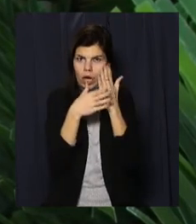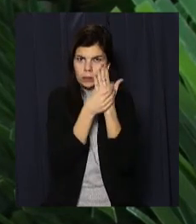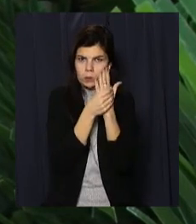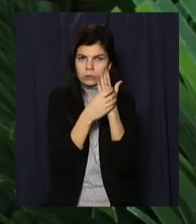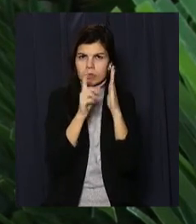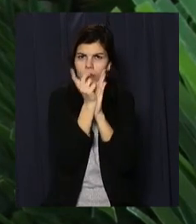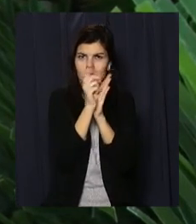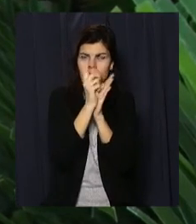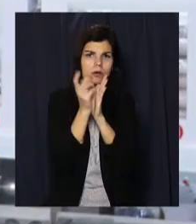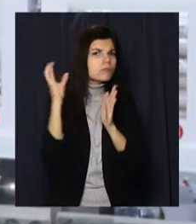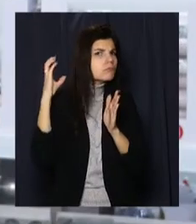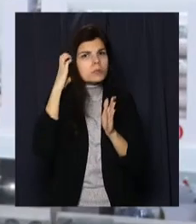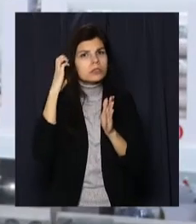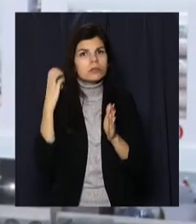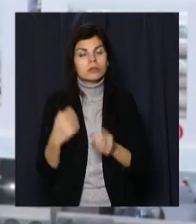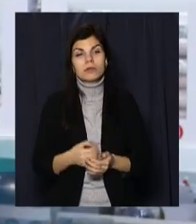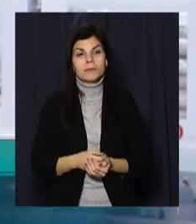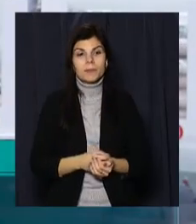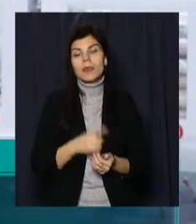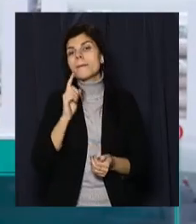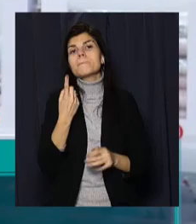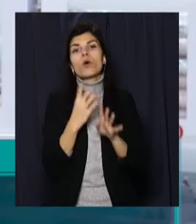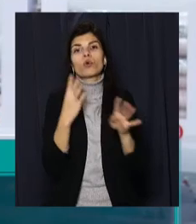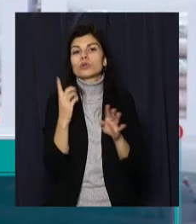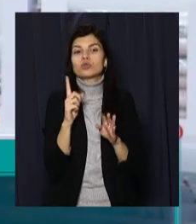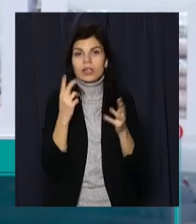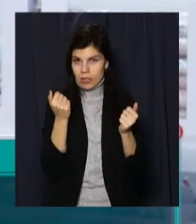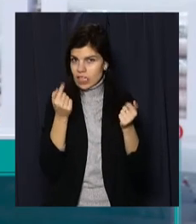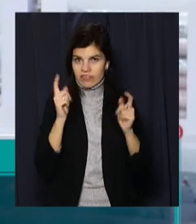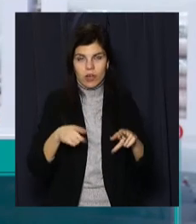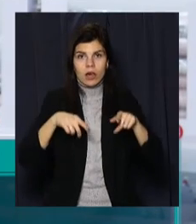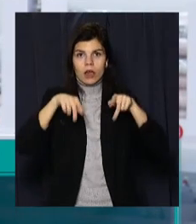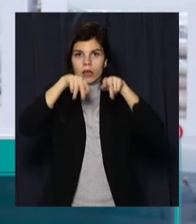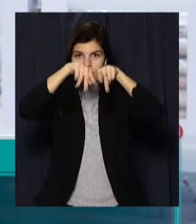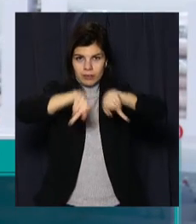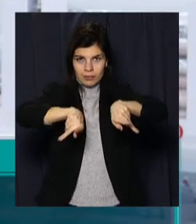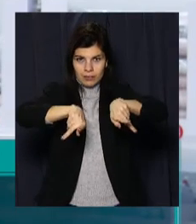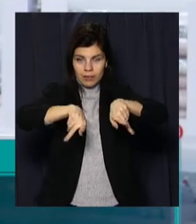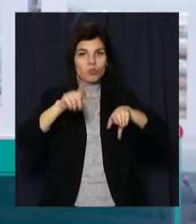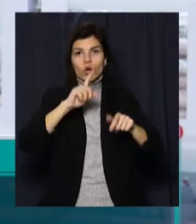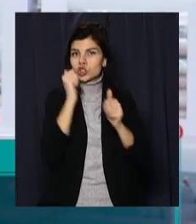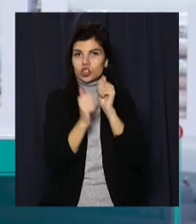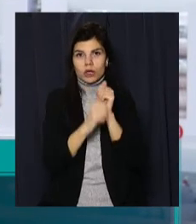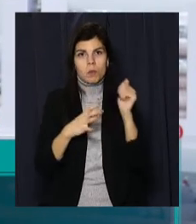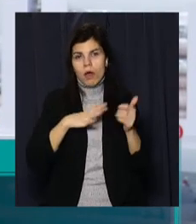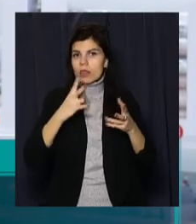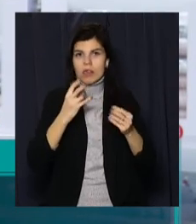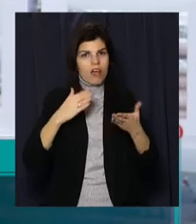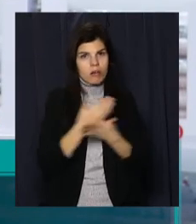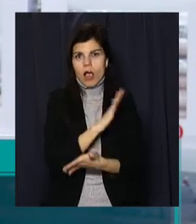зберігаючи гнучкість і рухливість. В первую очередь это, естественно, ножка, потому что очень часто бывают